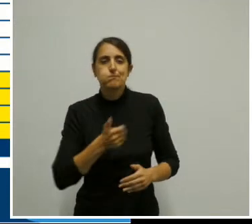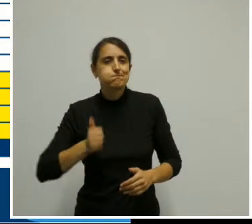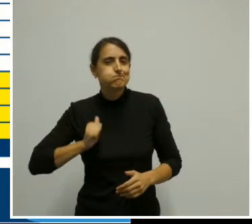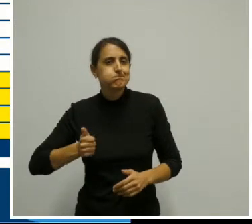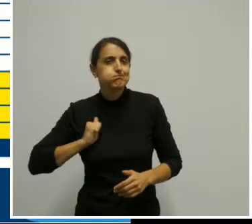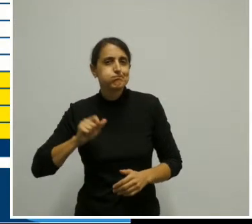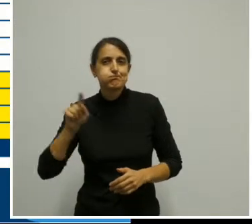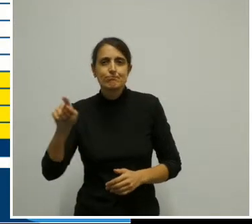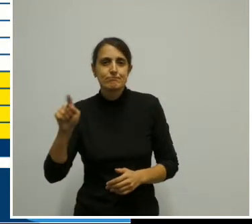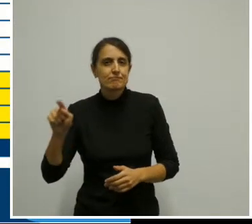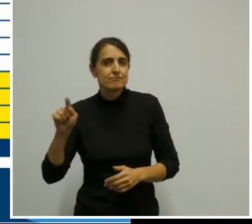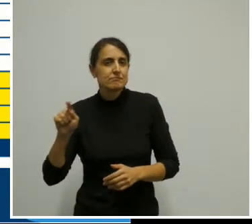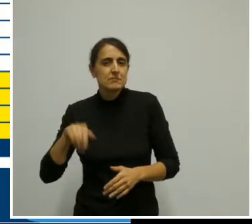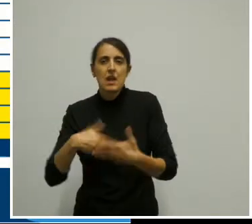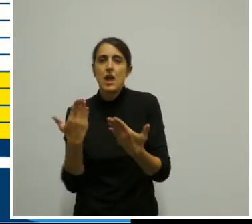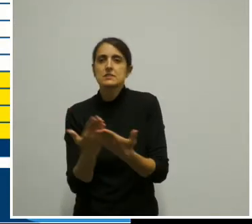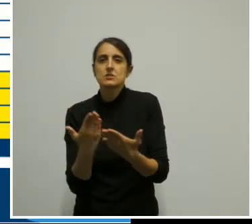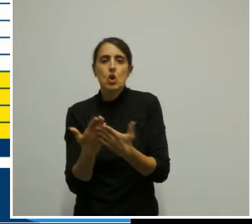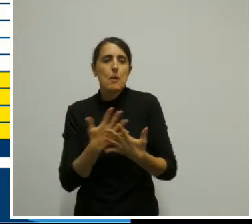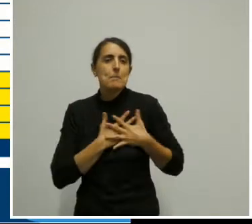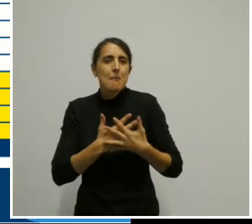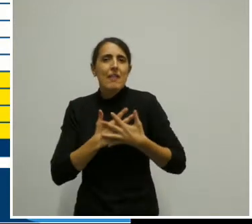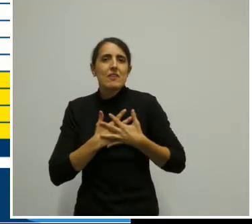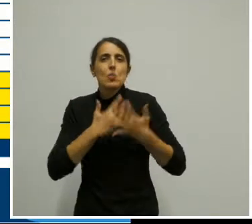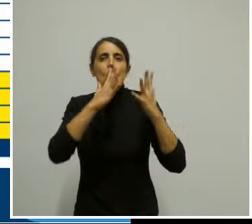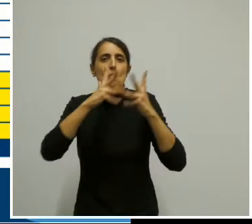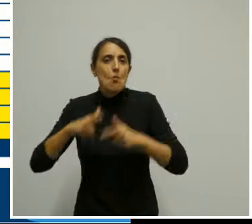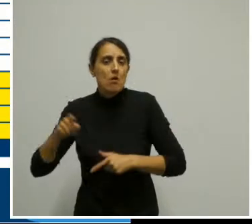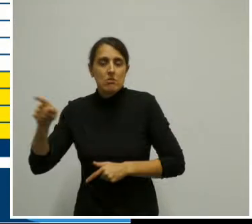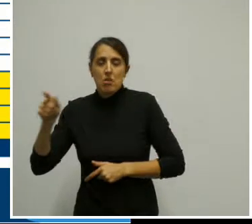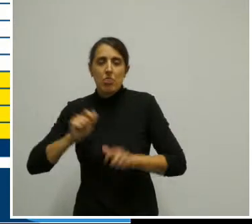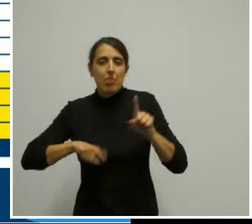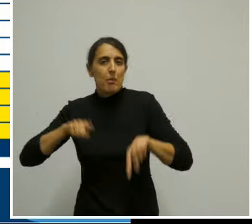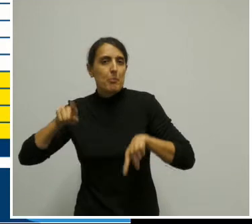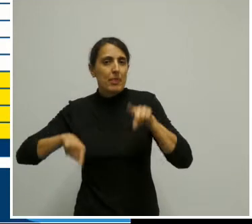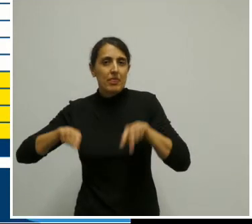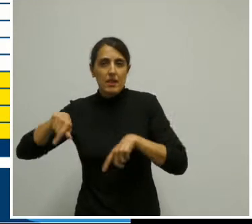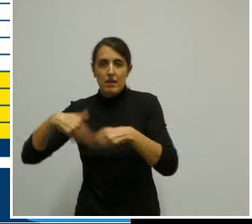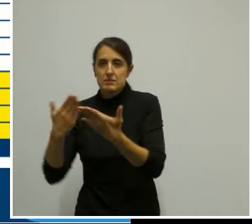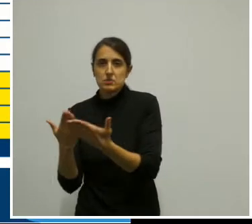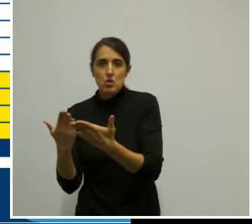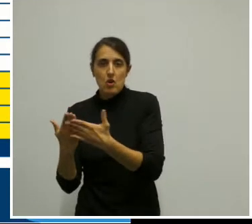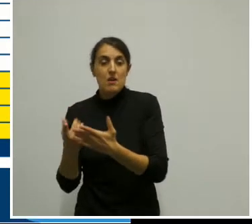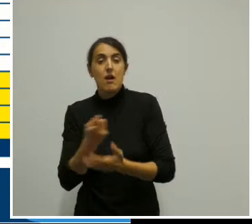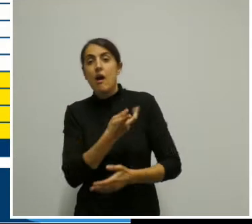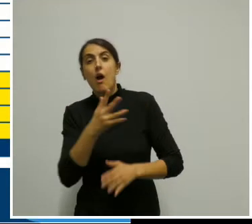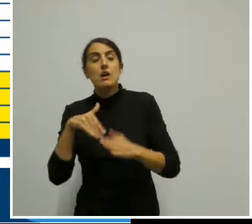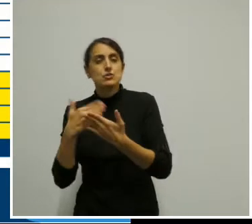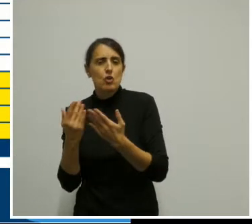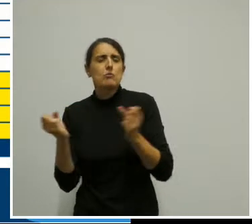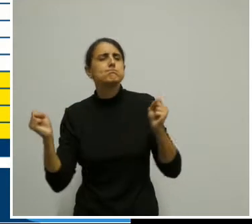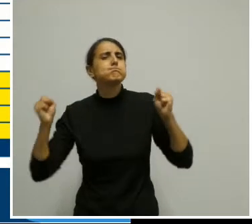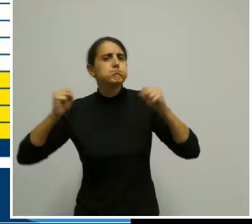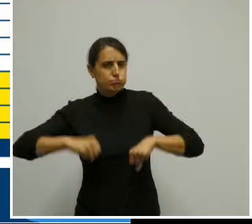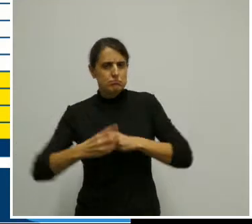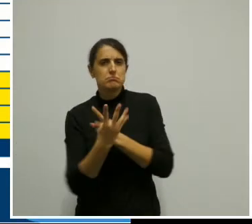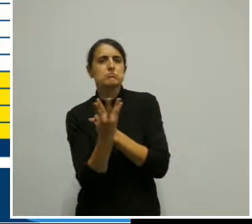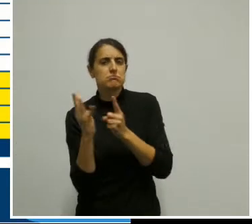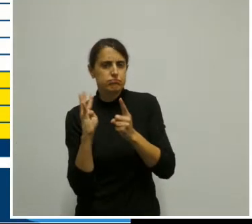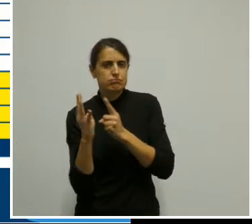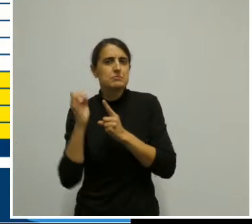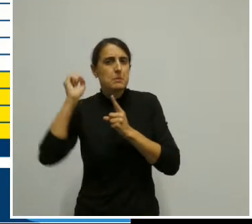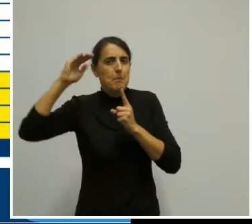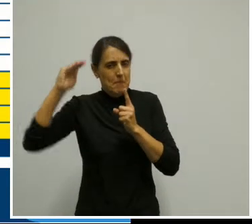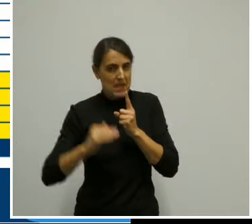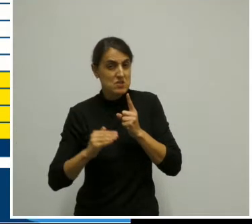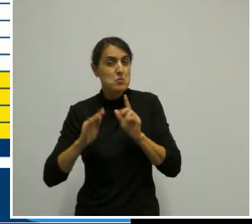plantegi l'escolarització. Llavors, hi van haver moltes que van decidir baixar la ràtio, però no,